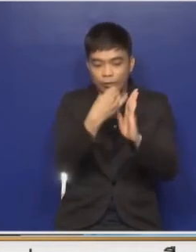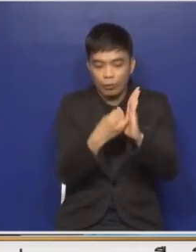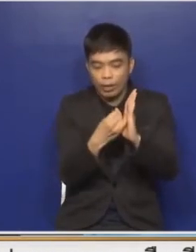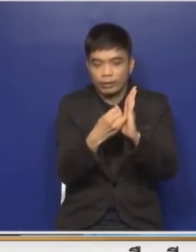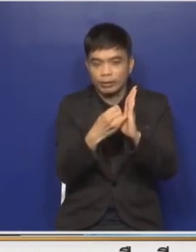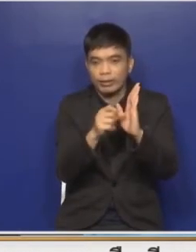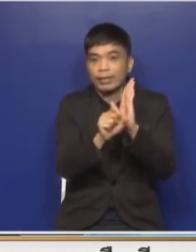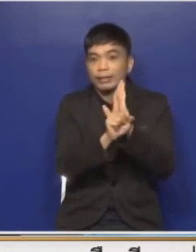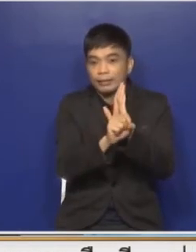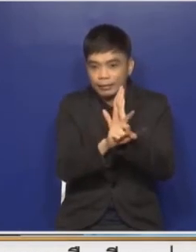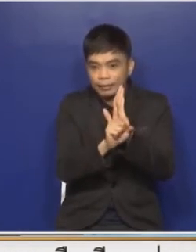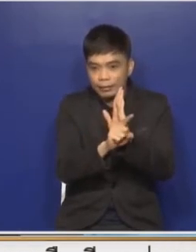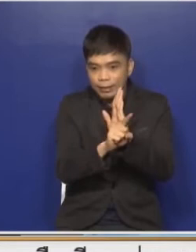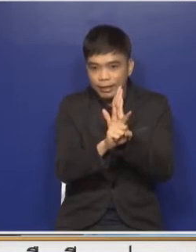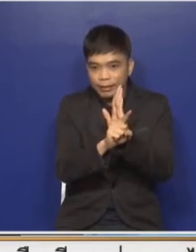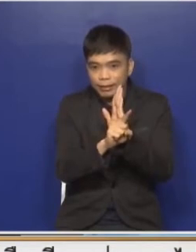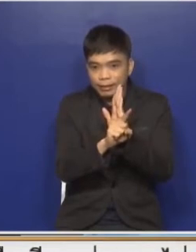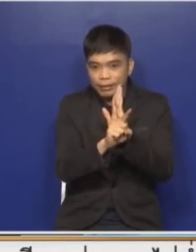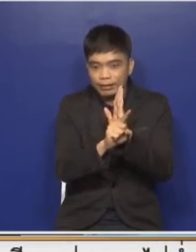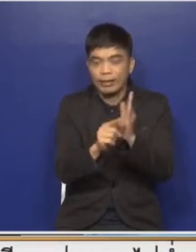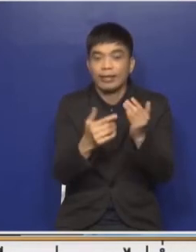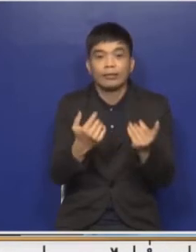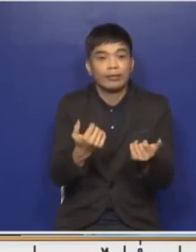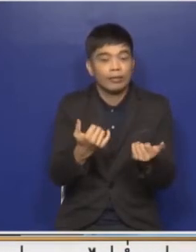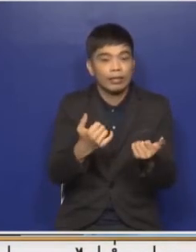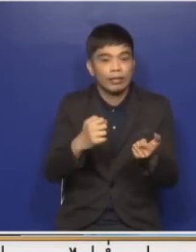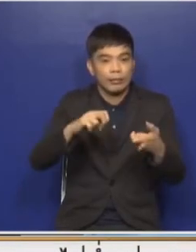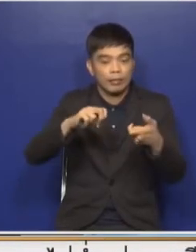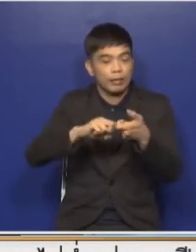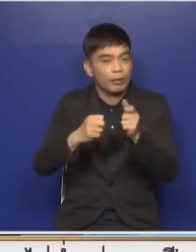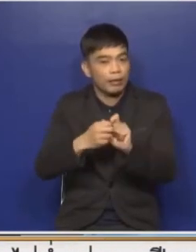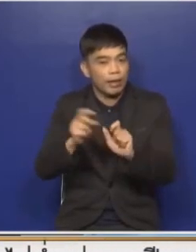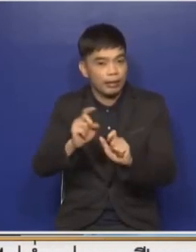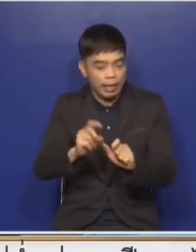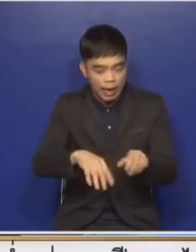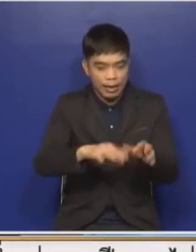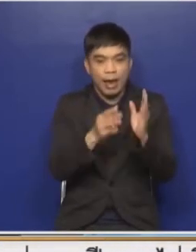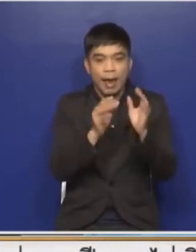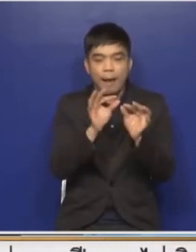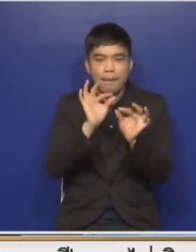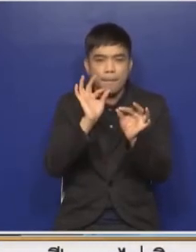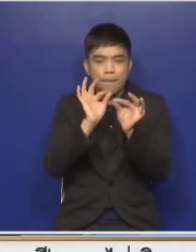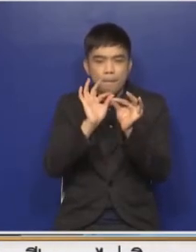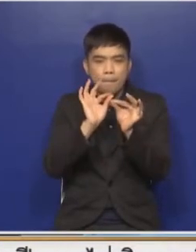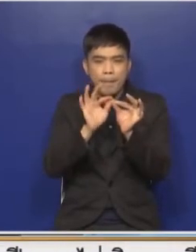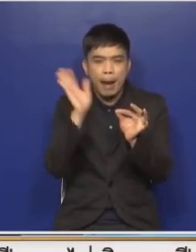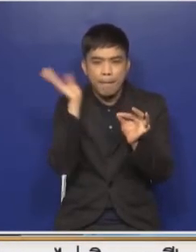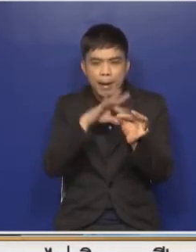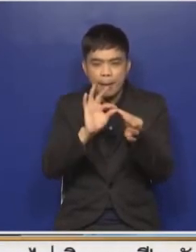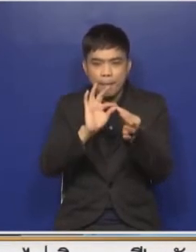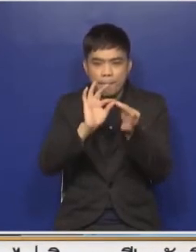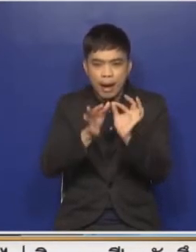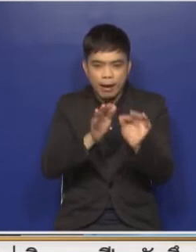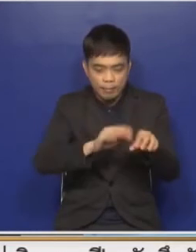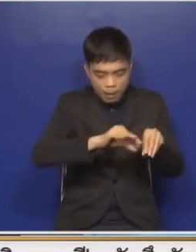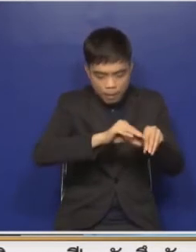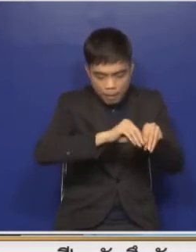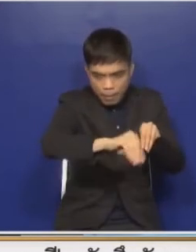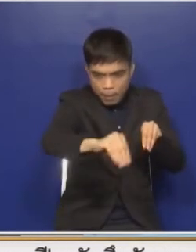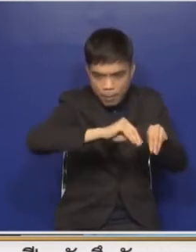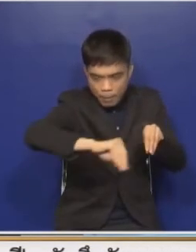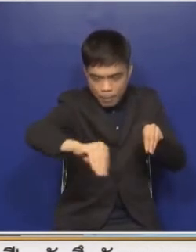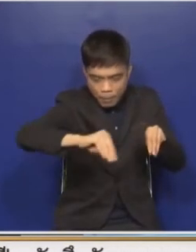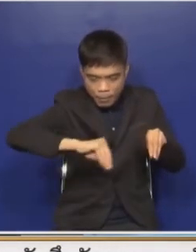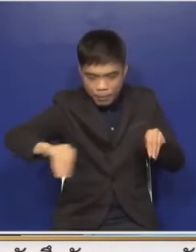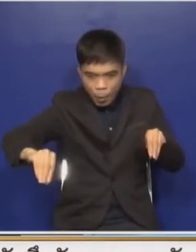ครับโดยอ้างว่านะครับจังหวัดศรีสะเกษมีพื้นที่การปลูกพริก17อำเภอนะครับแล้วก็สามารถสร้างราย